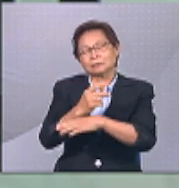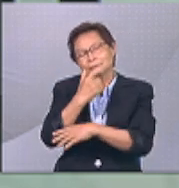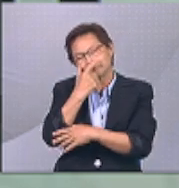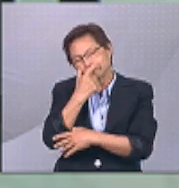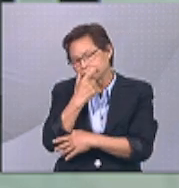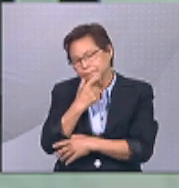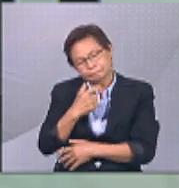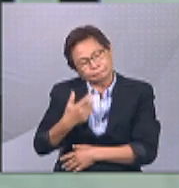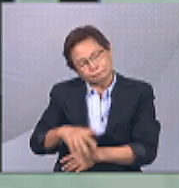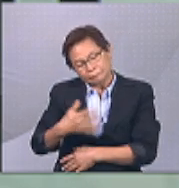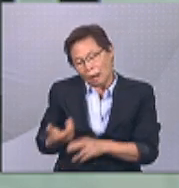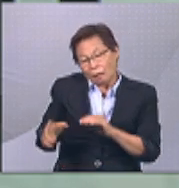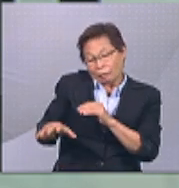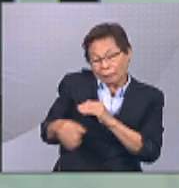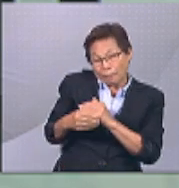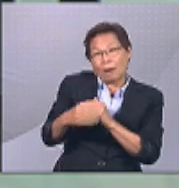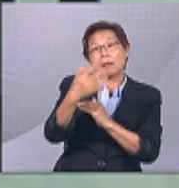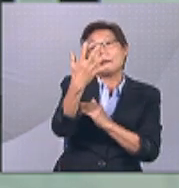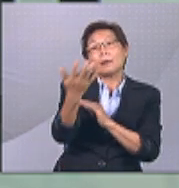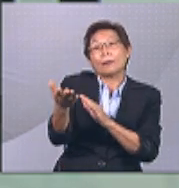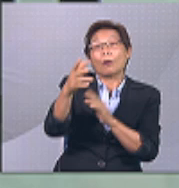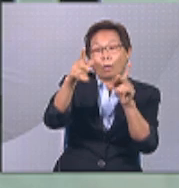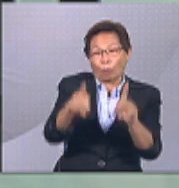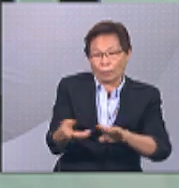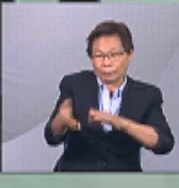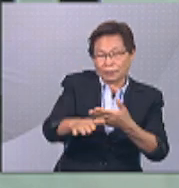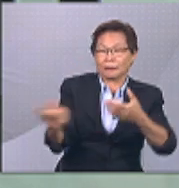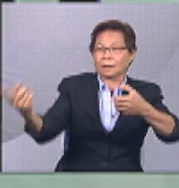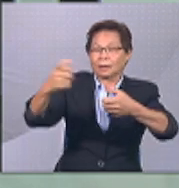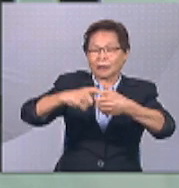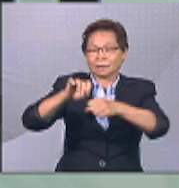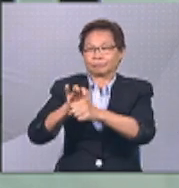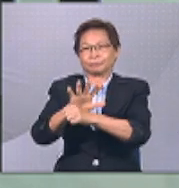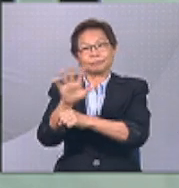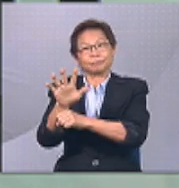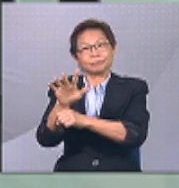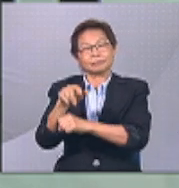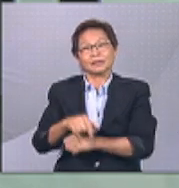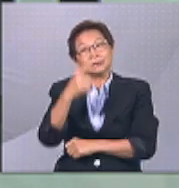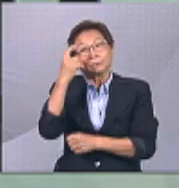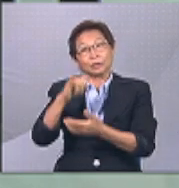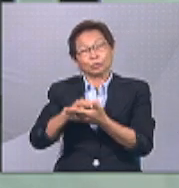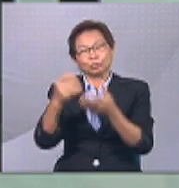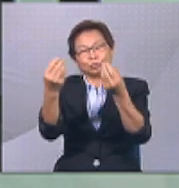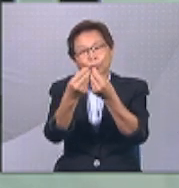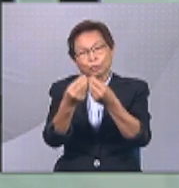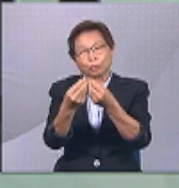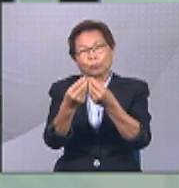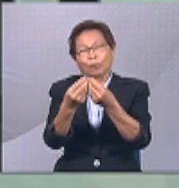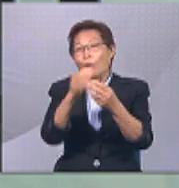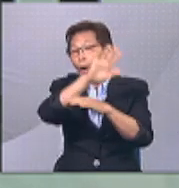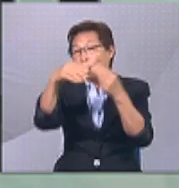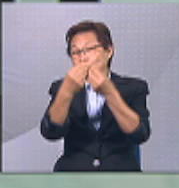dimaklumkan pertambahan 5 kes kematian berkaitan dengan COVID-19. Justru jumlah kumulatif